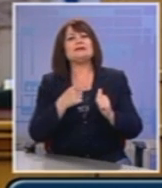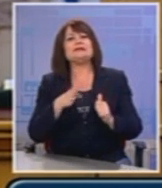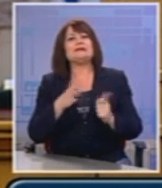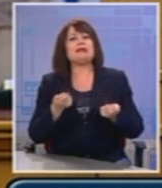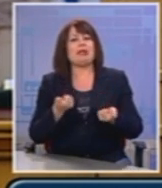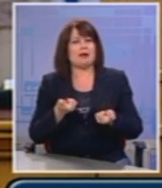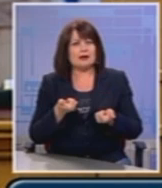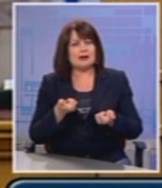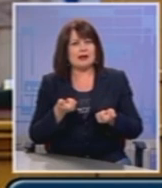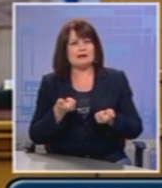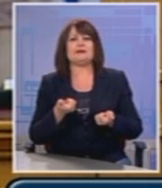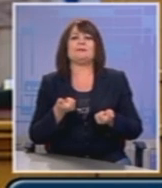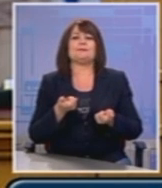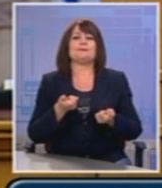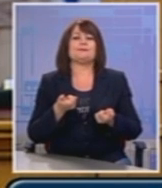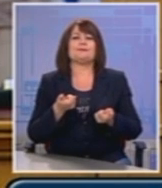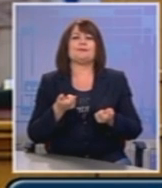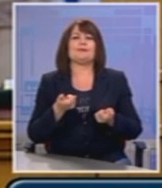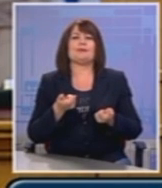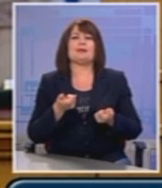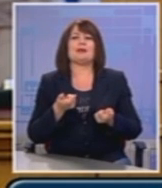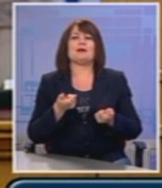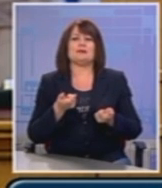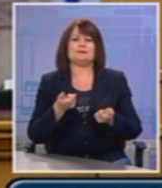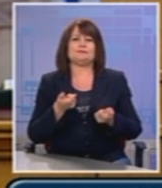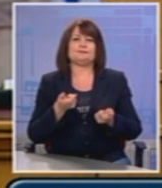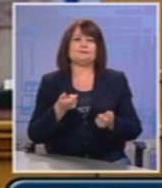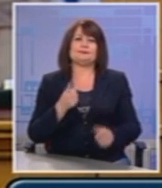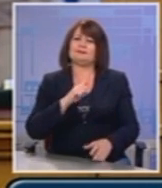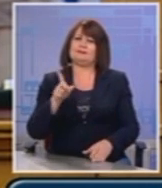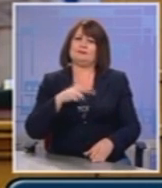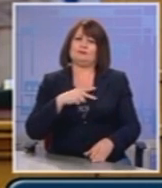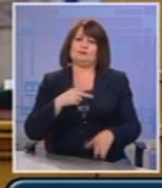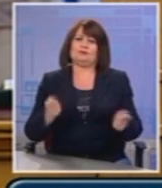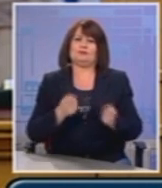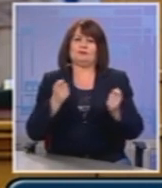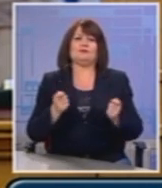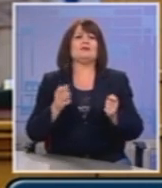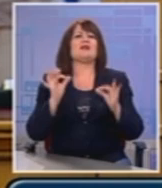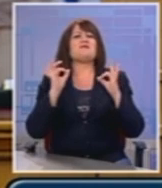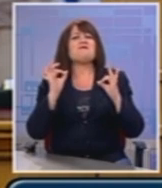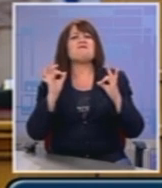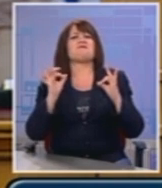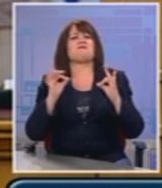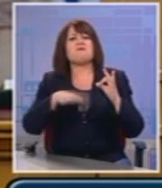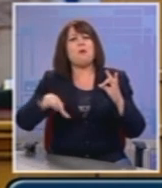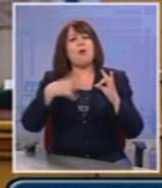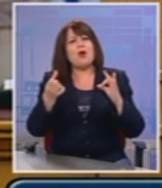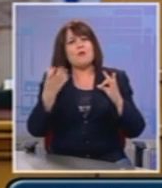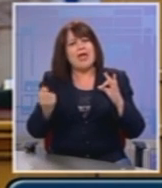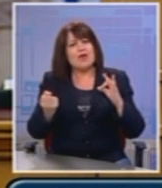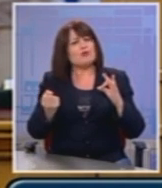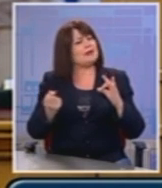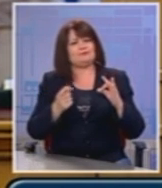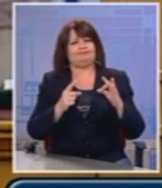να είναι η μη σωστή χρησιμοποίηση των φυσικών μας πόρων πρέ σς ότι η επιτροπή η